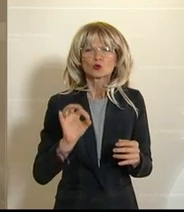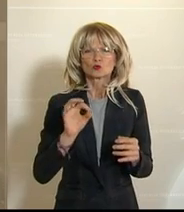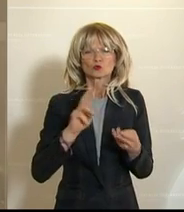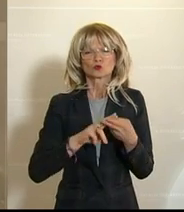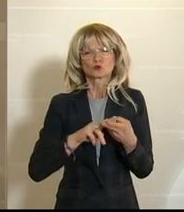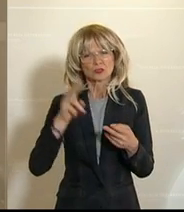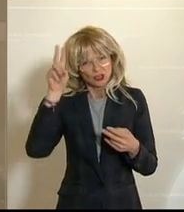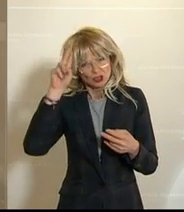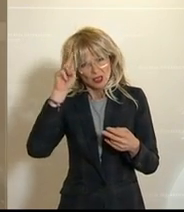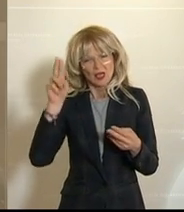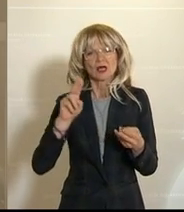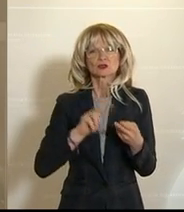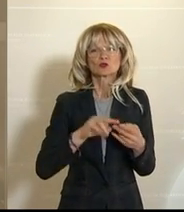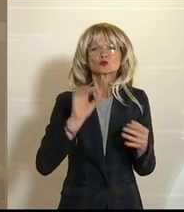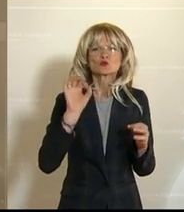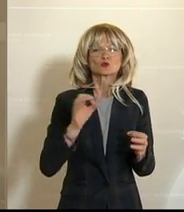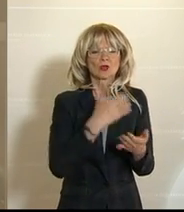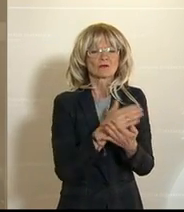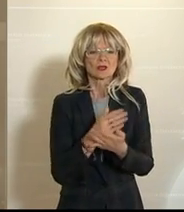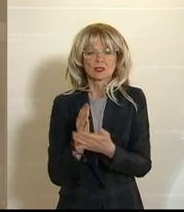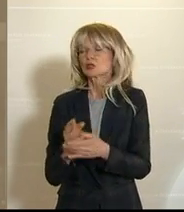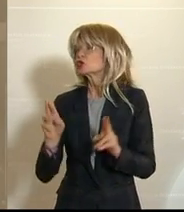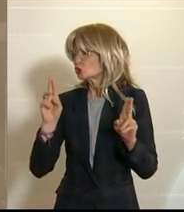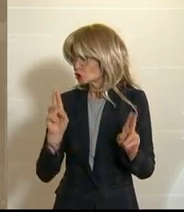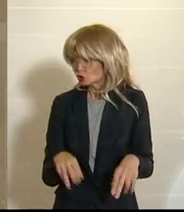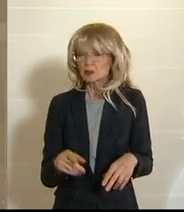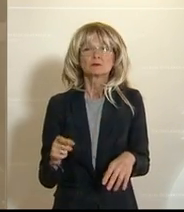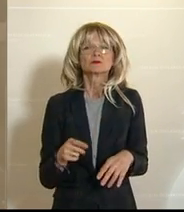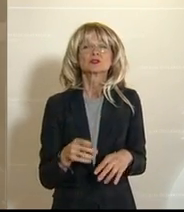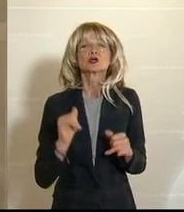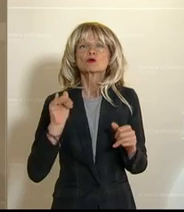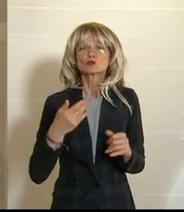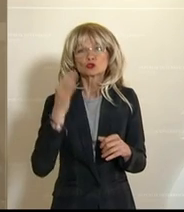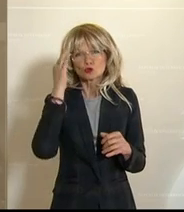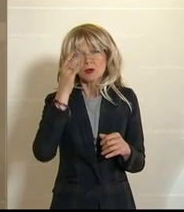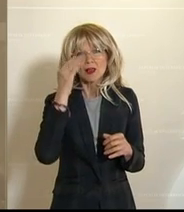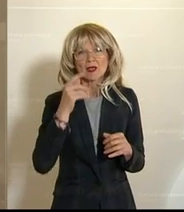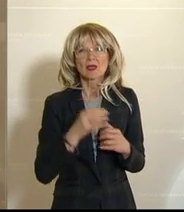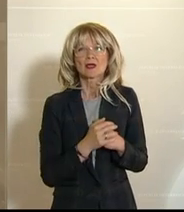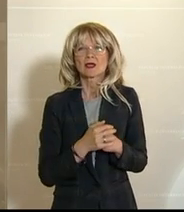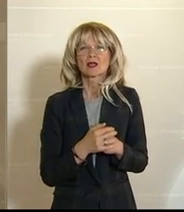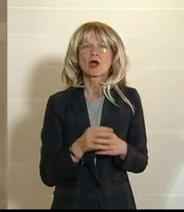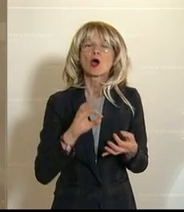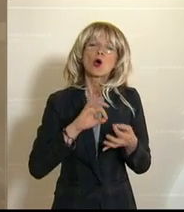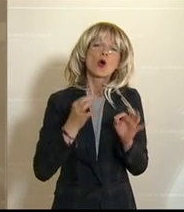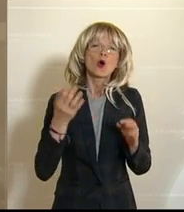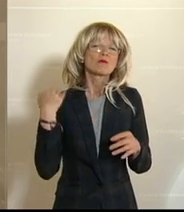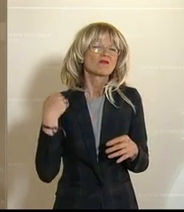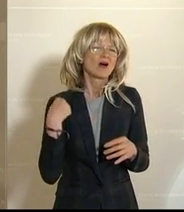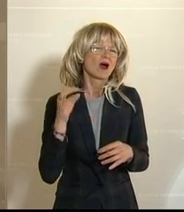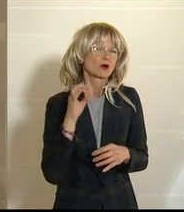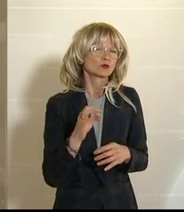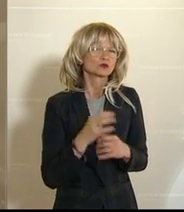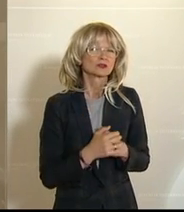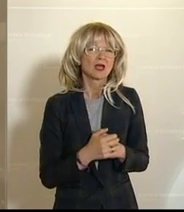man muss sich wirklich überlegen, ob das alles so gescheit war. Auf der anderen Seite gibt es da schon ein paar Schritte, hat da schon ein paar Maßnahmen gegeben, die